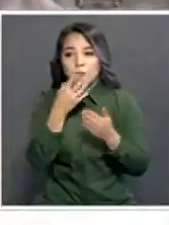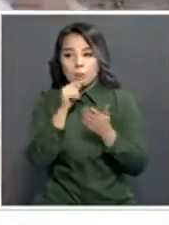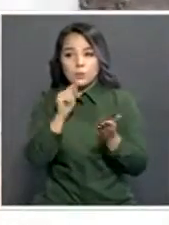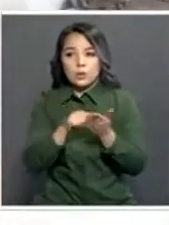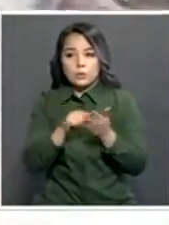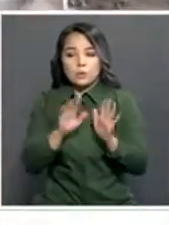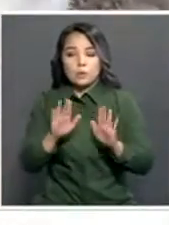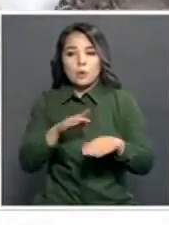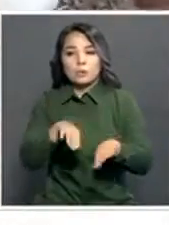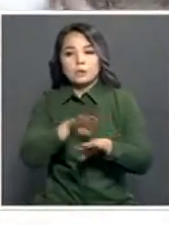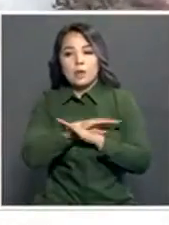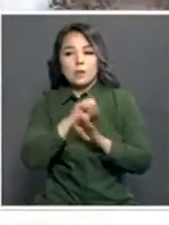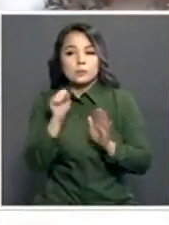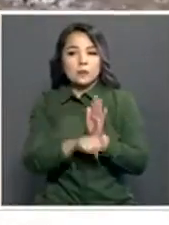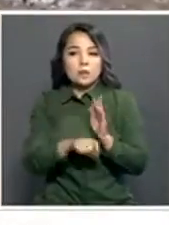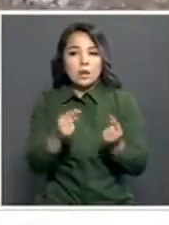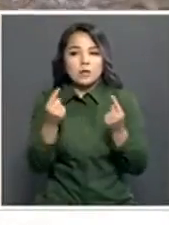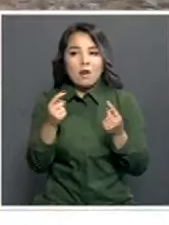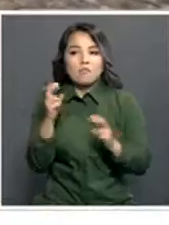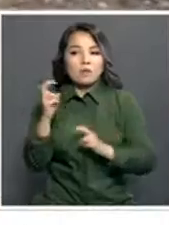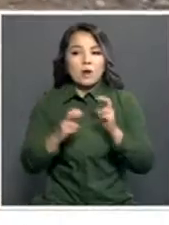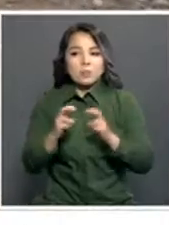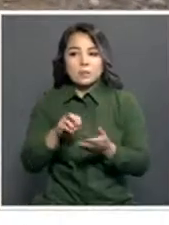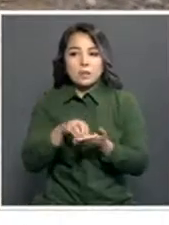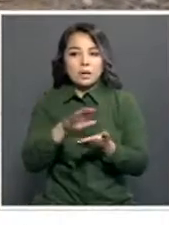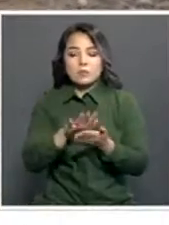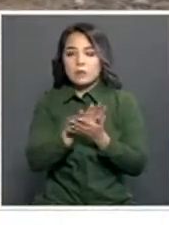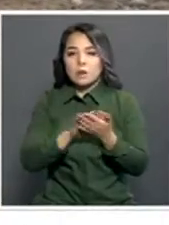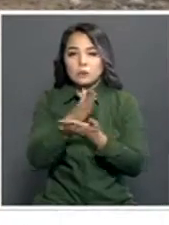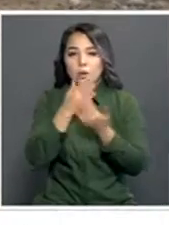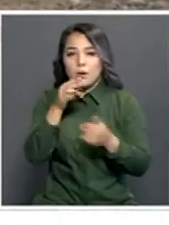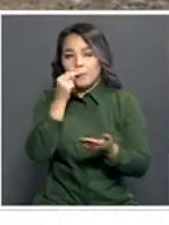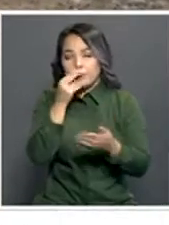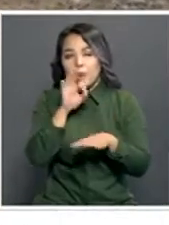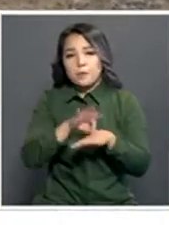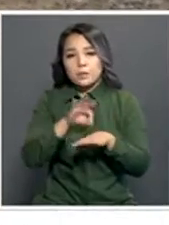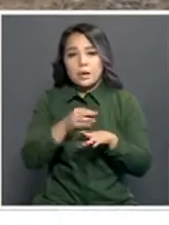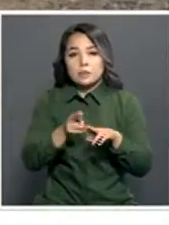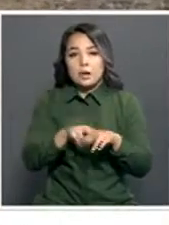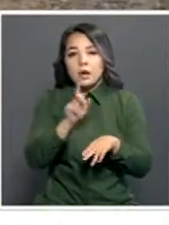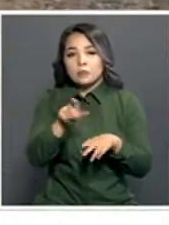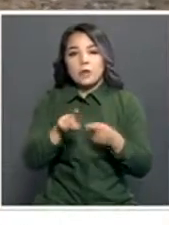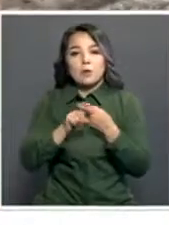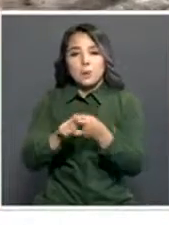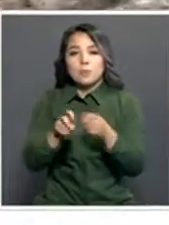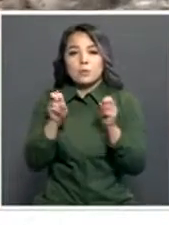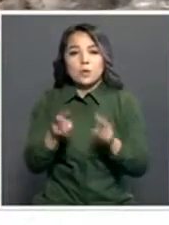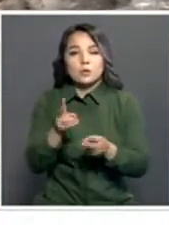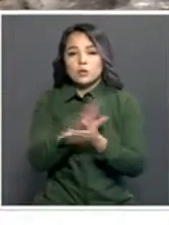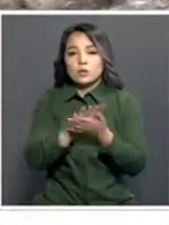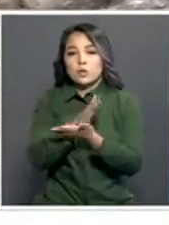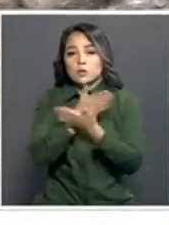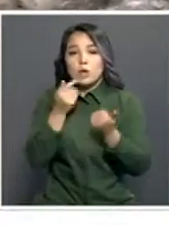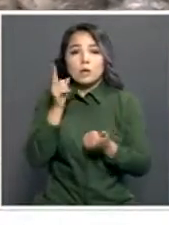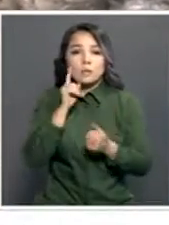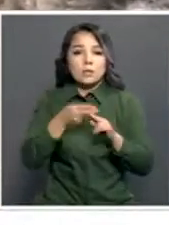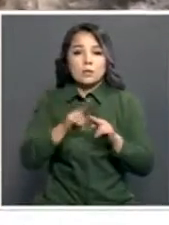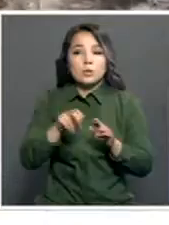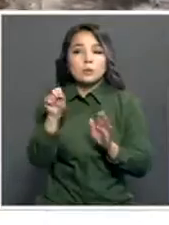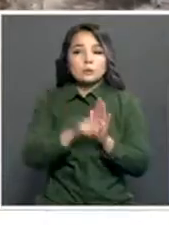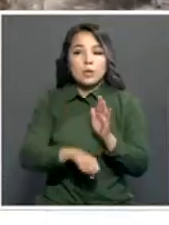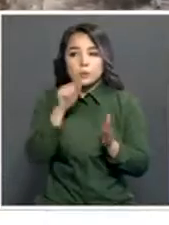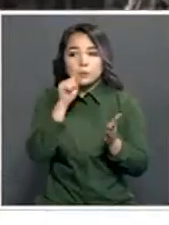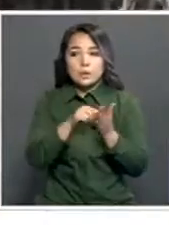ал ірі фабрикаларда ондай жағдай тіркелмеген. Теріскейде тұмауға шалдыққан құстардан адамдарға әзірге қауіп төніп тұрған жоқ. Тұрғындардың қырылып